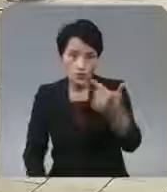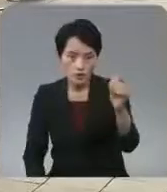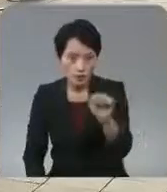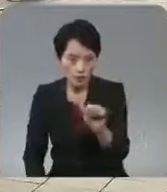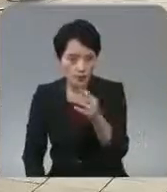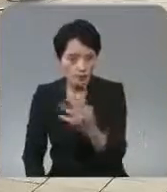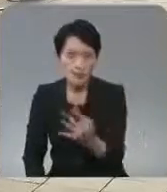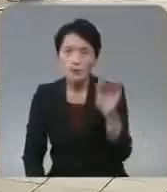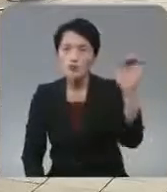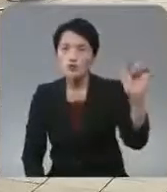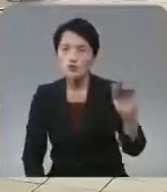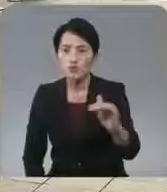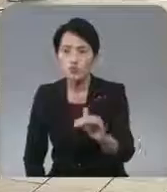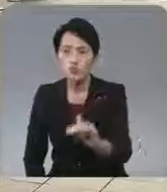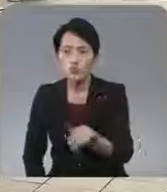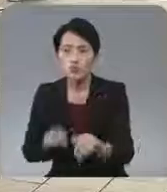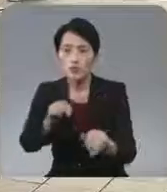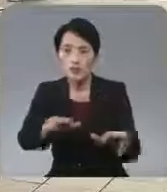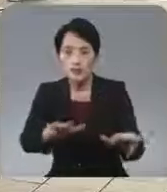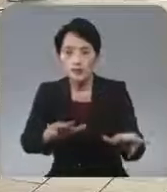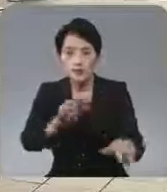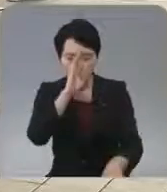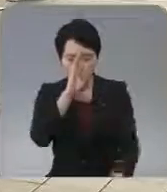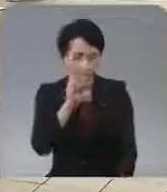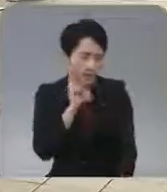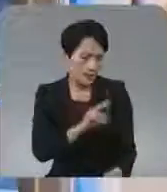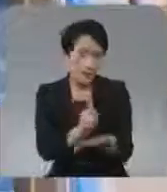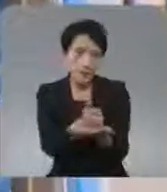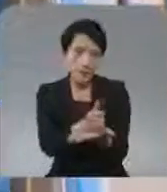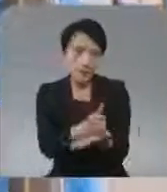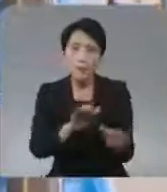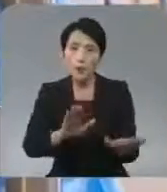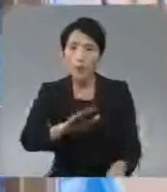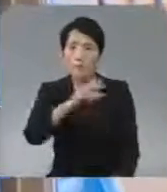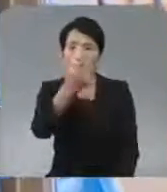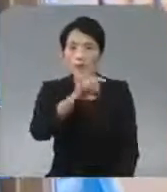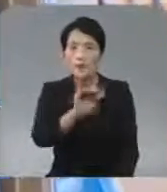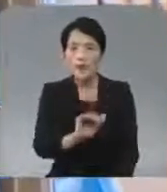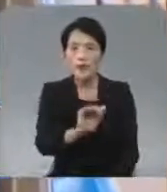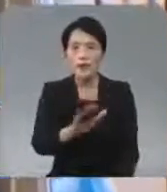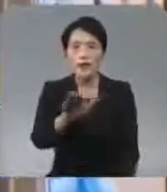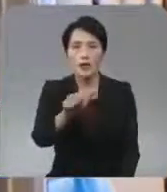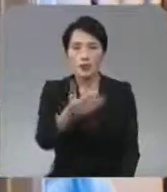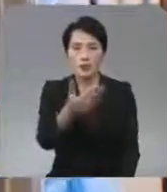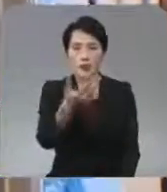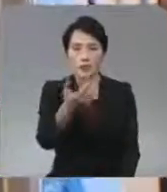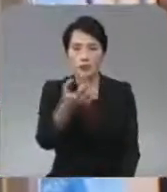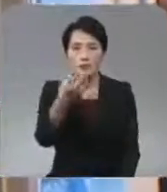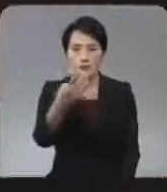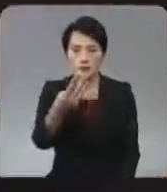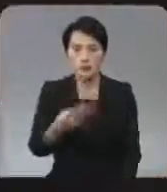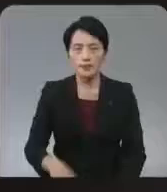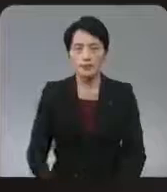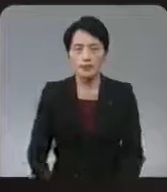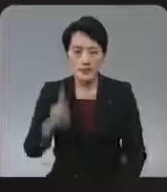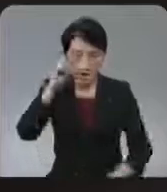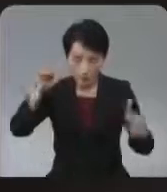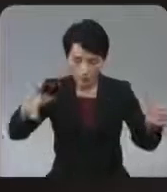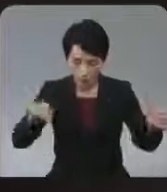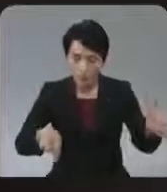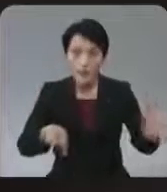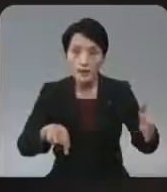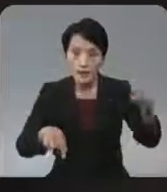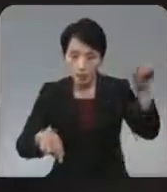対策社会的距離の確保とワクチンの3回目接種の効果によっていずれも減少傾向を示してい